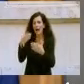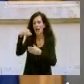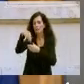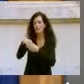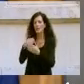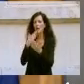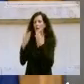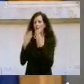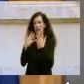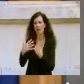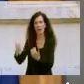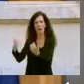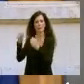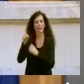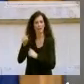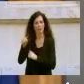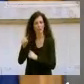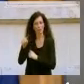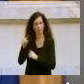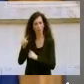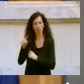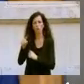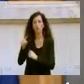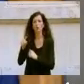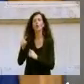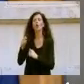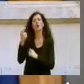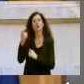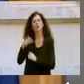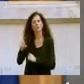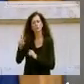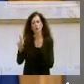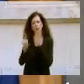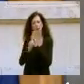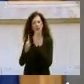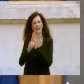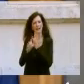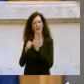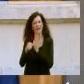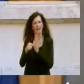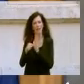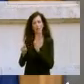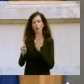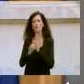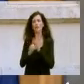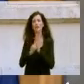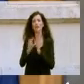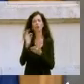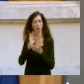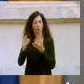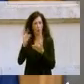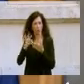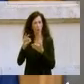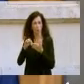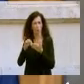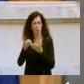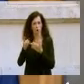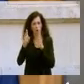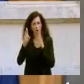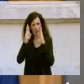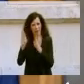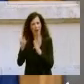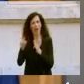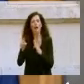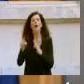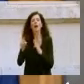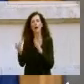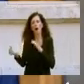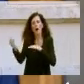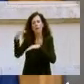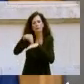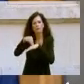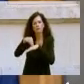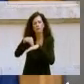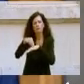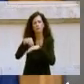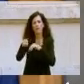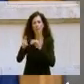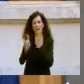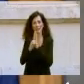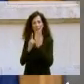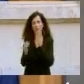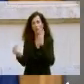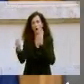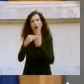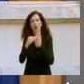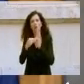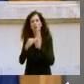parlamentari perché nel decreto quello sulla scuola è stata introdotta un un emendamento